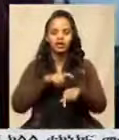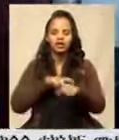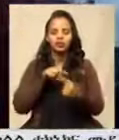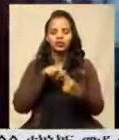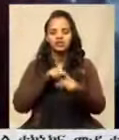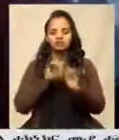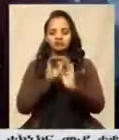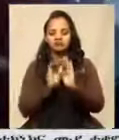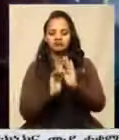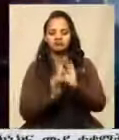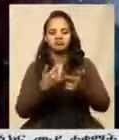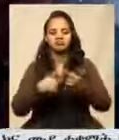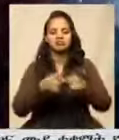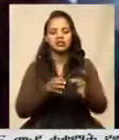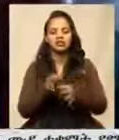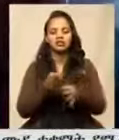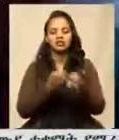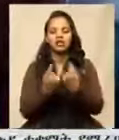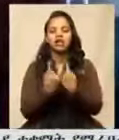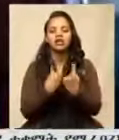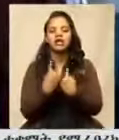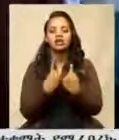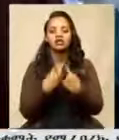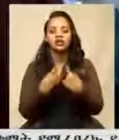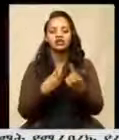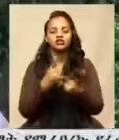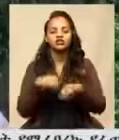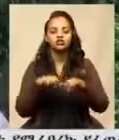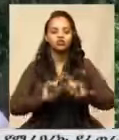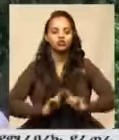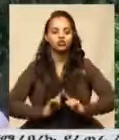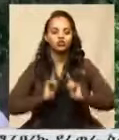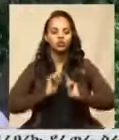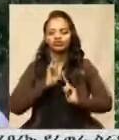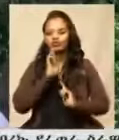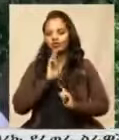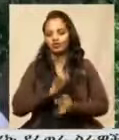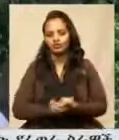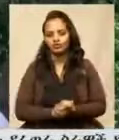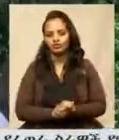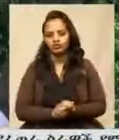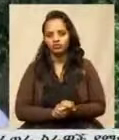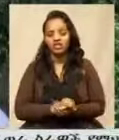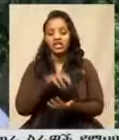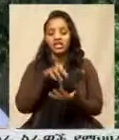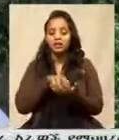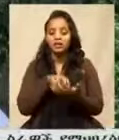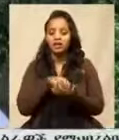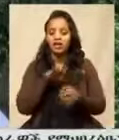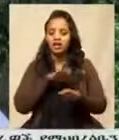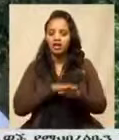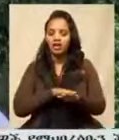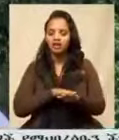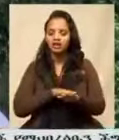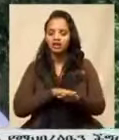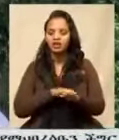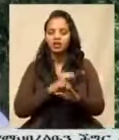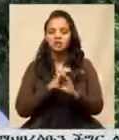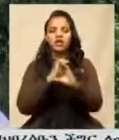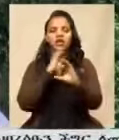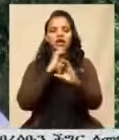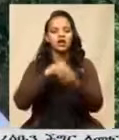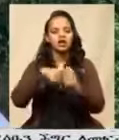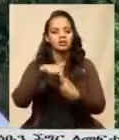ጊዜ እየቀነሰ መምጣቱን የገለጹት ያነጋገርናቸው የዞኑ ነዋሪዎች ናቸው። ገበያ ላይ በይበልጥ አሁን ገበያ ላይ መናኸሪያ